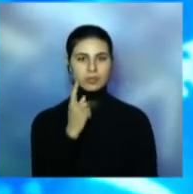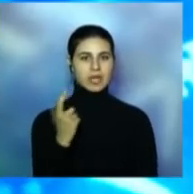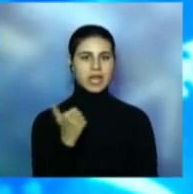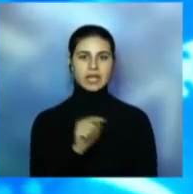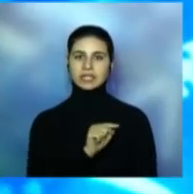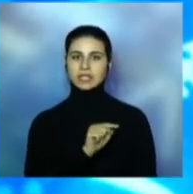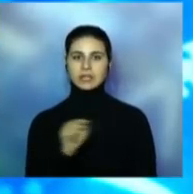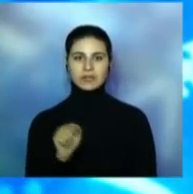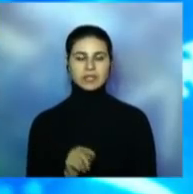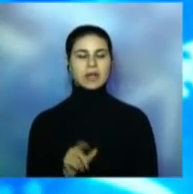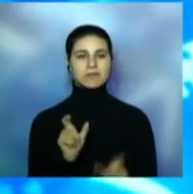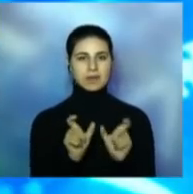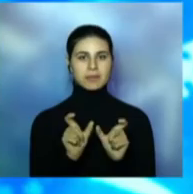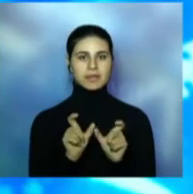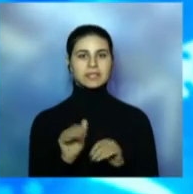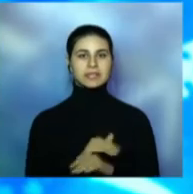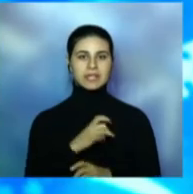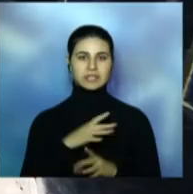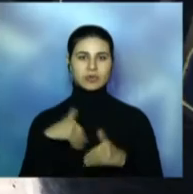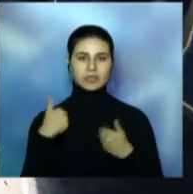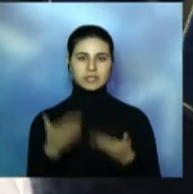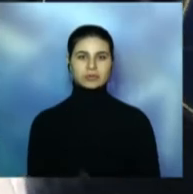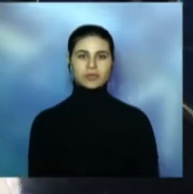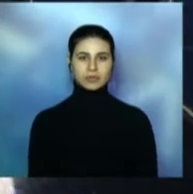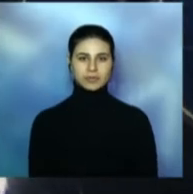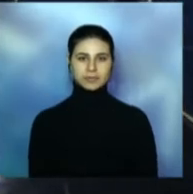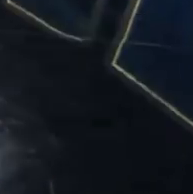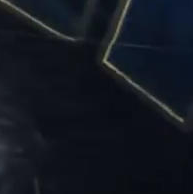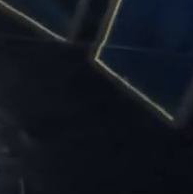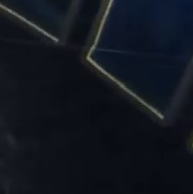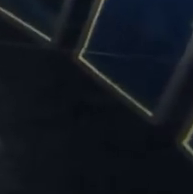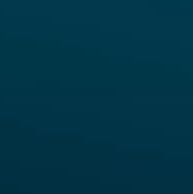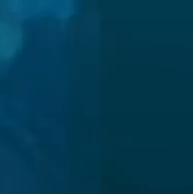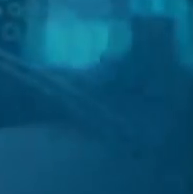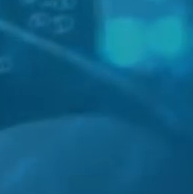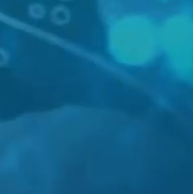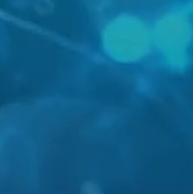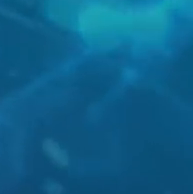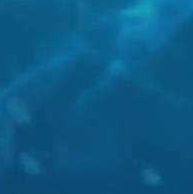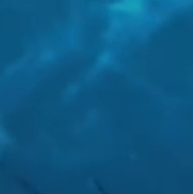გადაცემებიდან ფრაგმენტები. ნახვამდის დღეგრძელობას გისურვებთ.